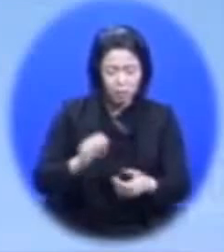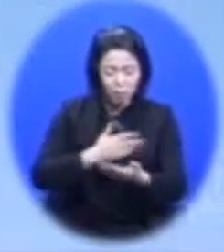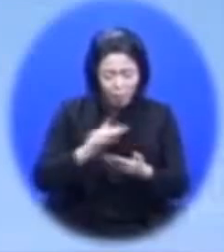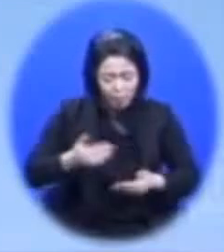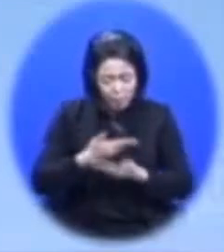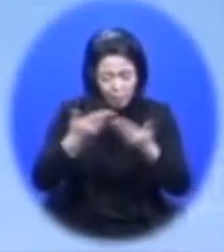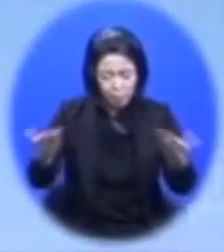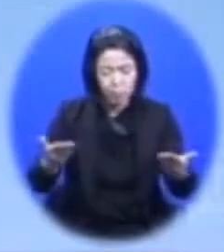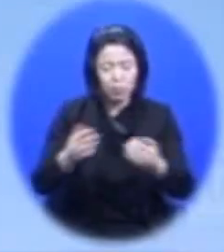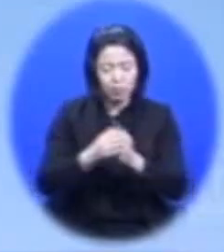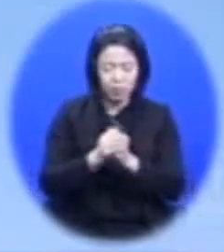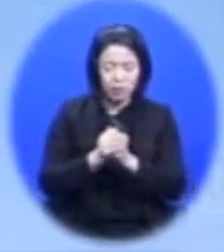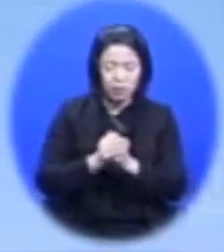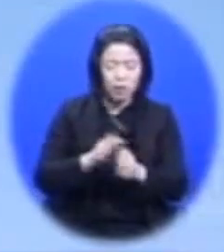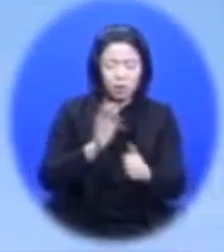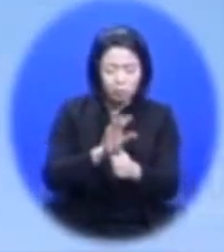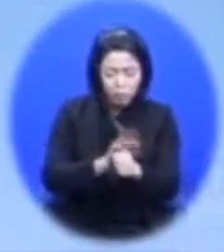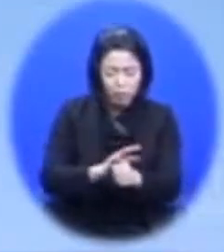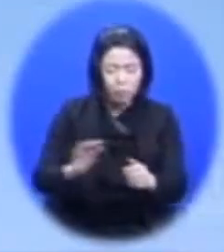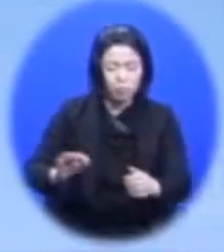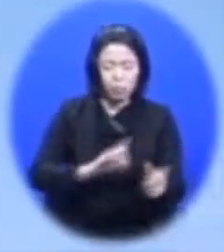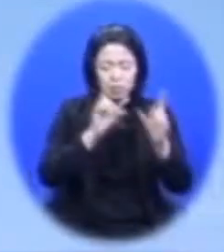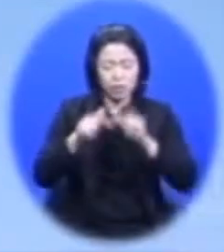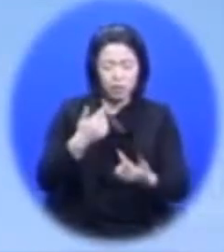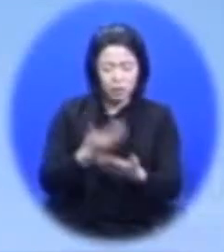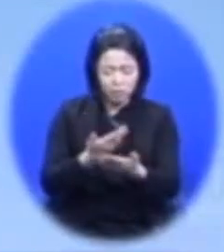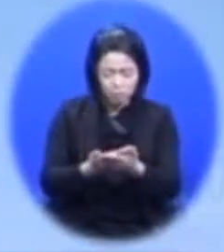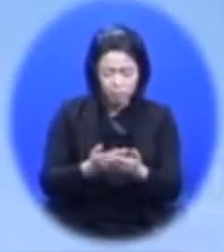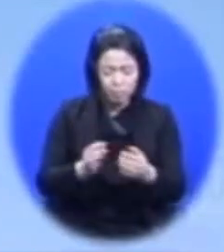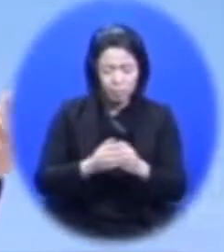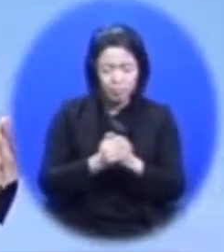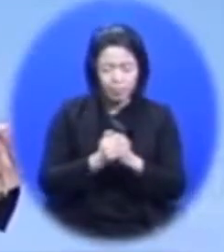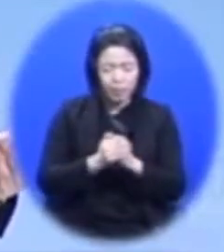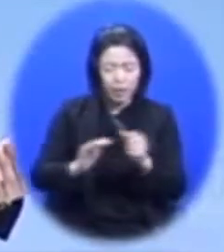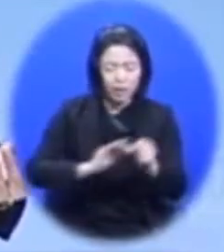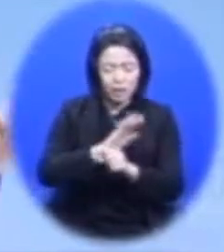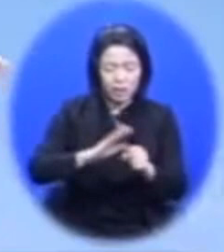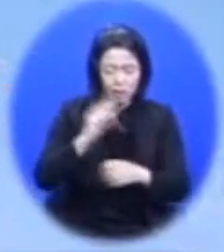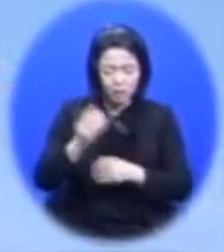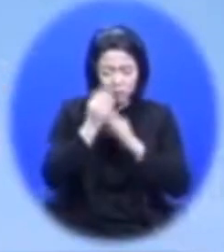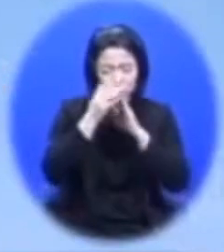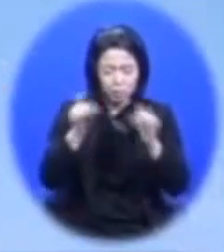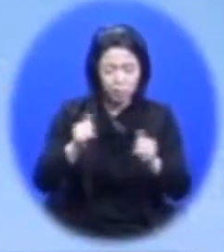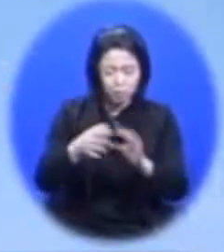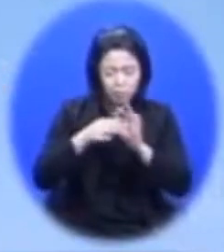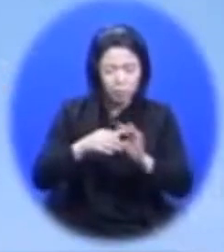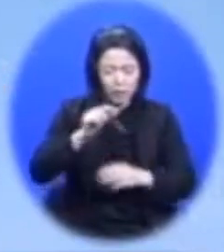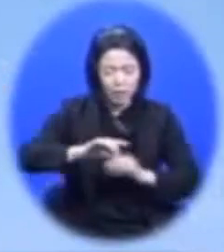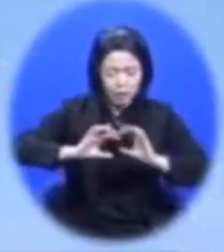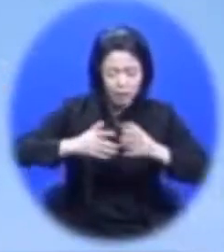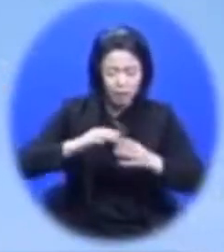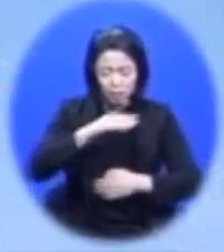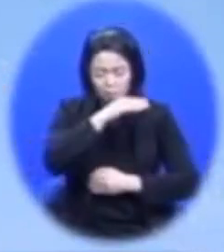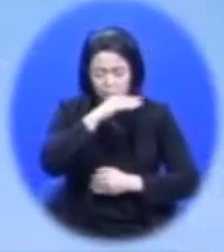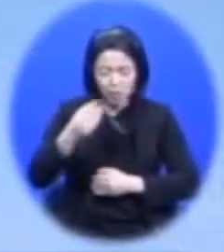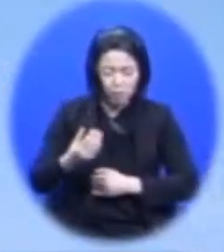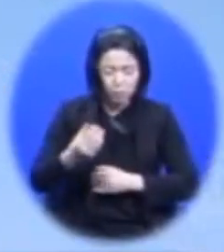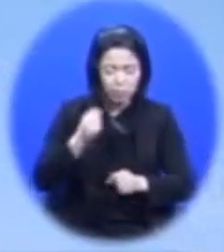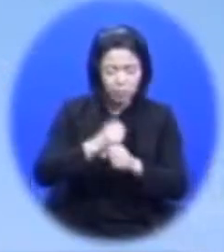베풀어주고 나누어주고 도와주고 살게 해 주시옵소서. 사랑하는 성도들을 통하여 이 나라가 바로 되게 해